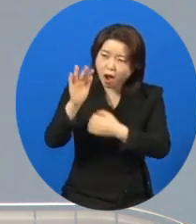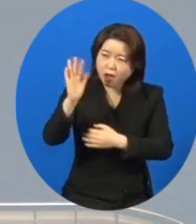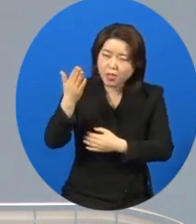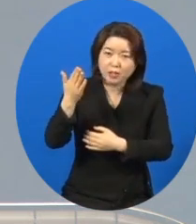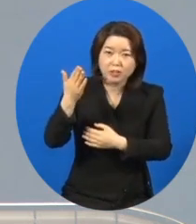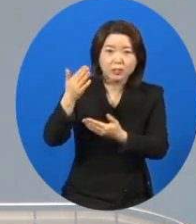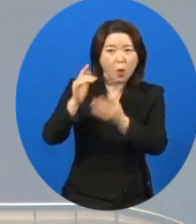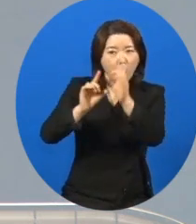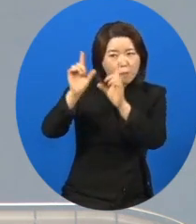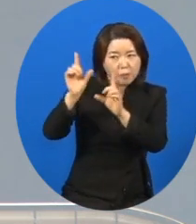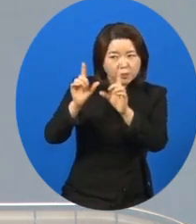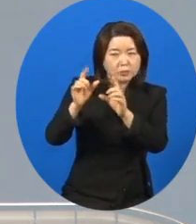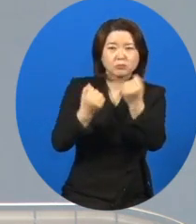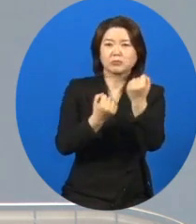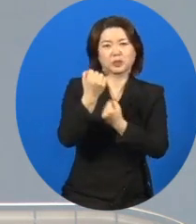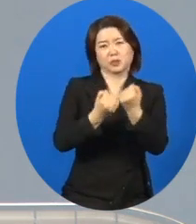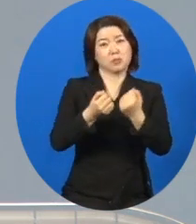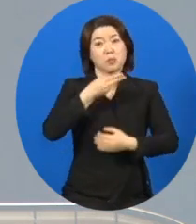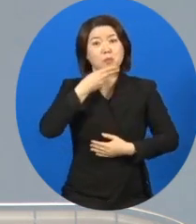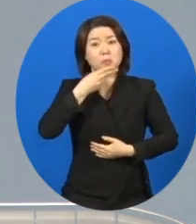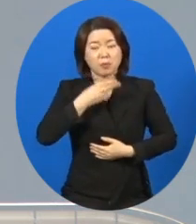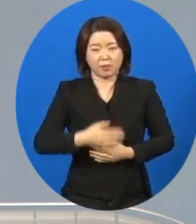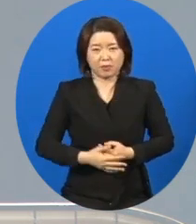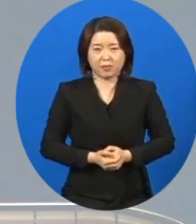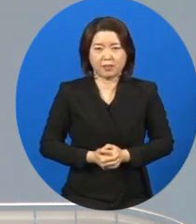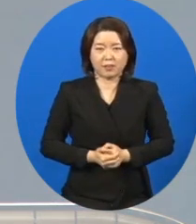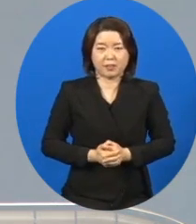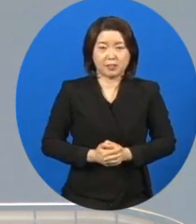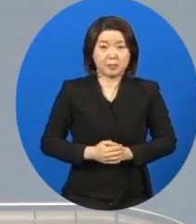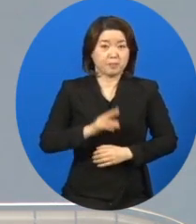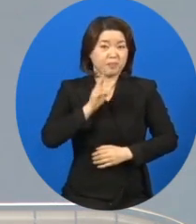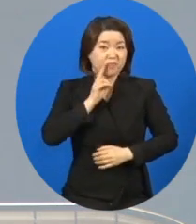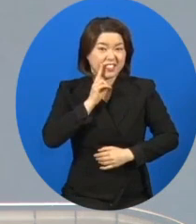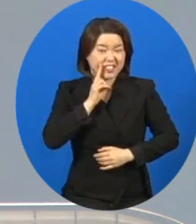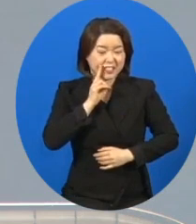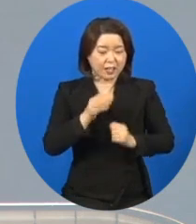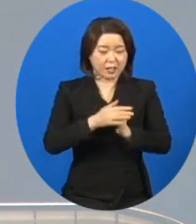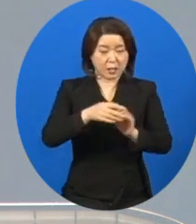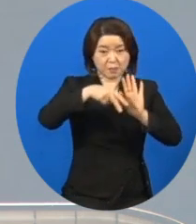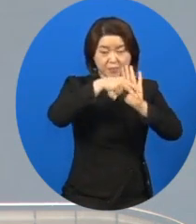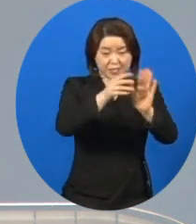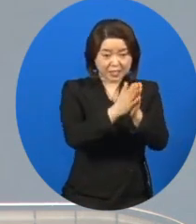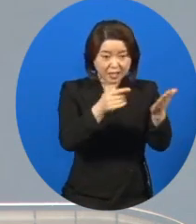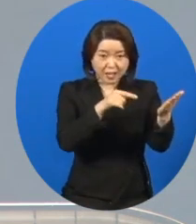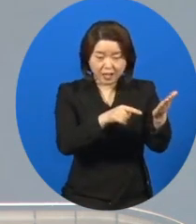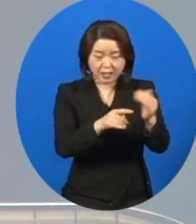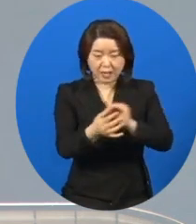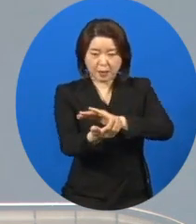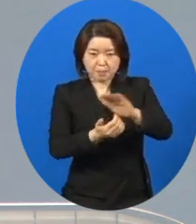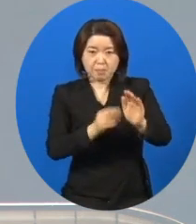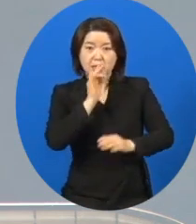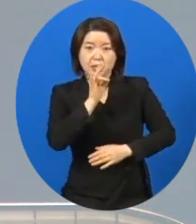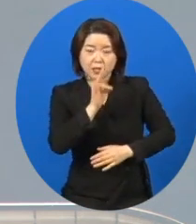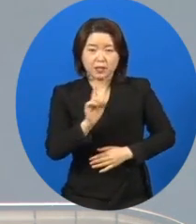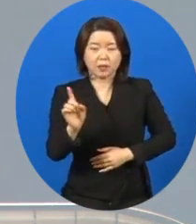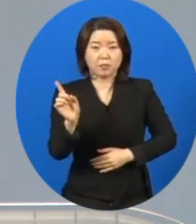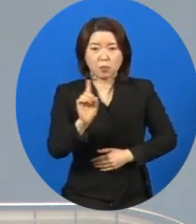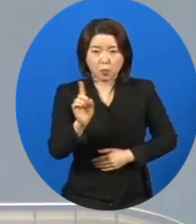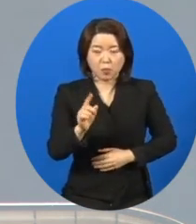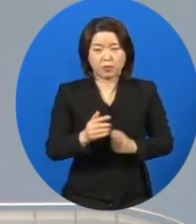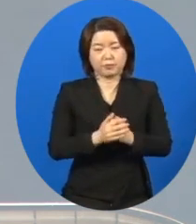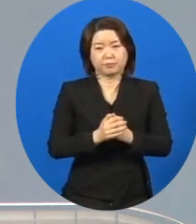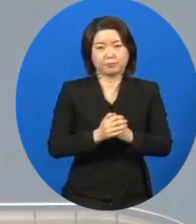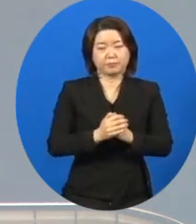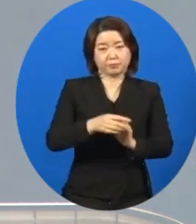분이라고 설명하기는 좀 어렵습니다. 이사야가 예수님에 대해서 예언한 부분이 이런 예언이 있습니다.